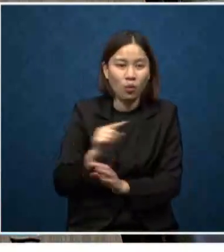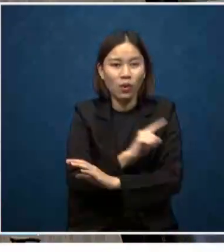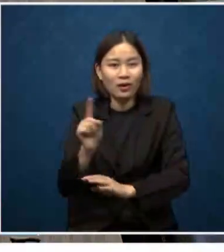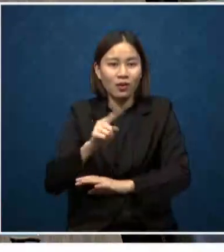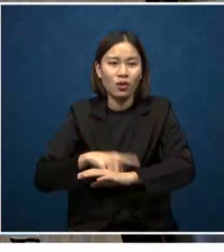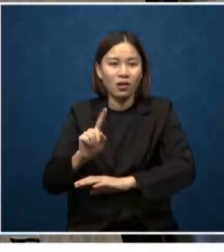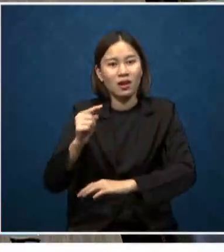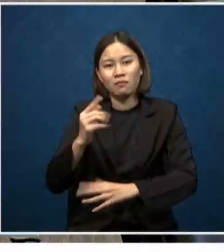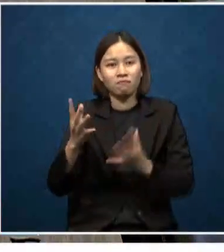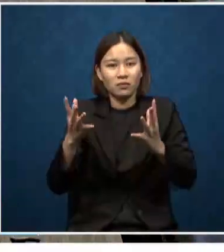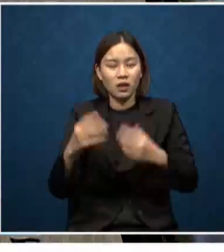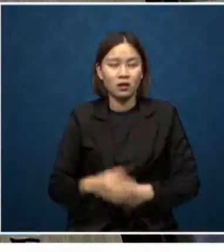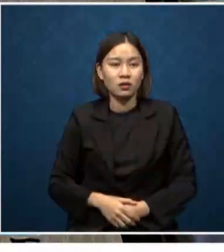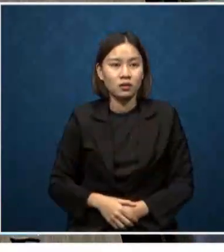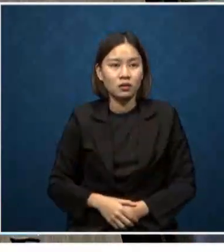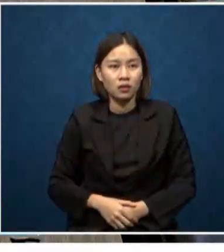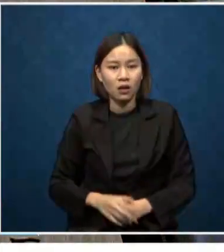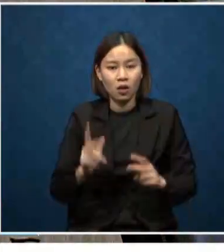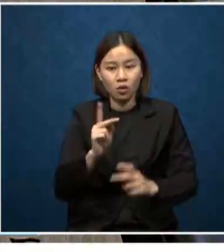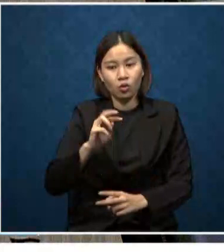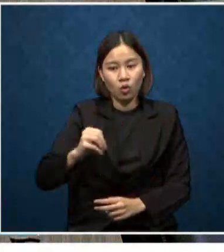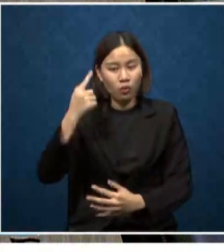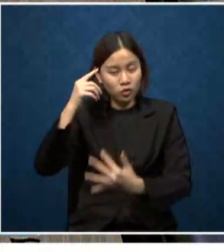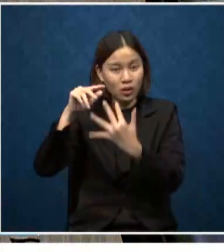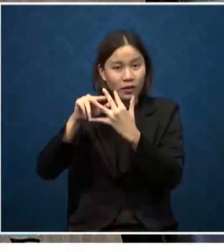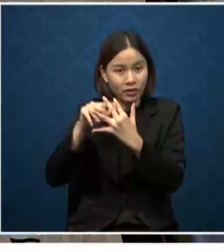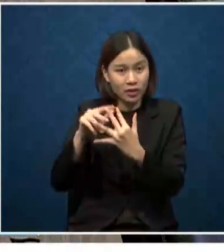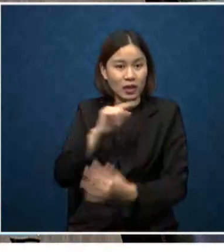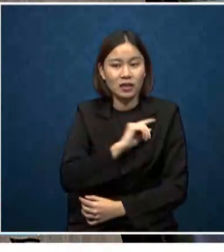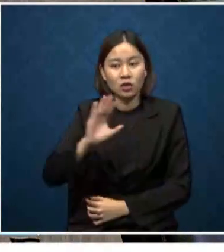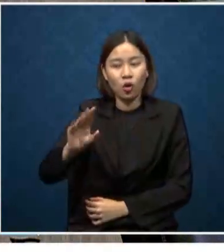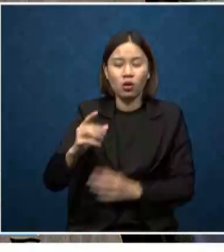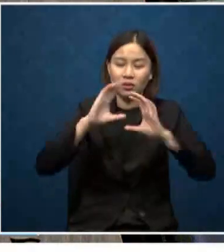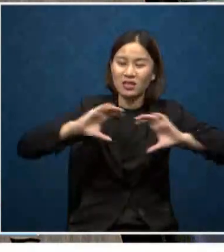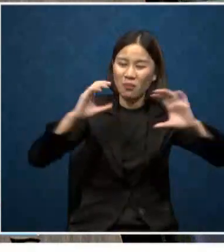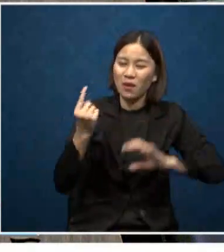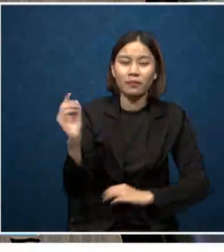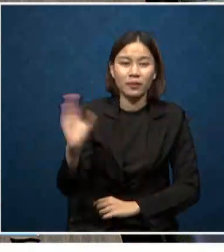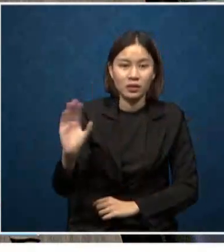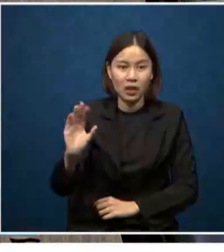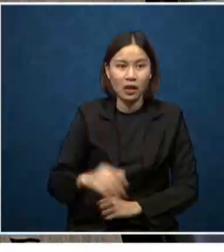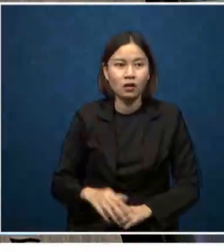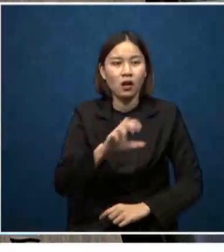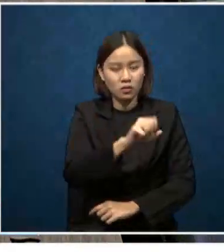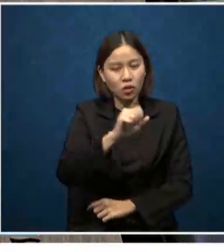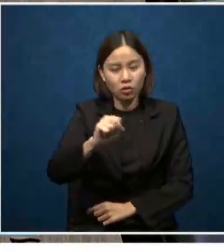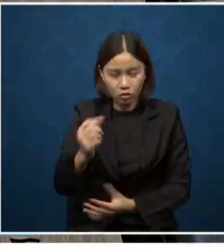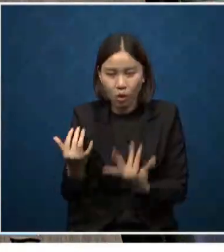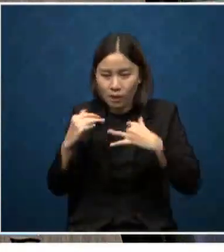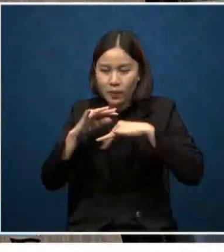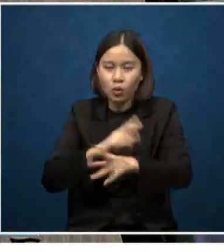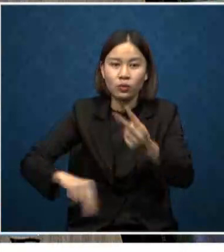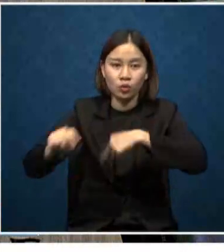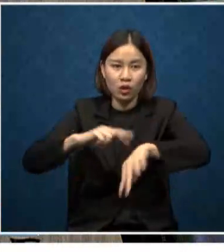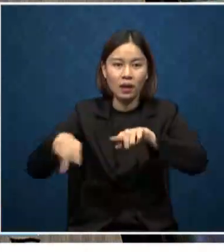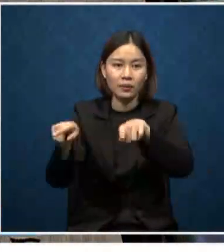อันนี้ไม่ใช่เป็นบทบัตหน้าที่ของกรมสุขภาพจิตอย่างเดียวไม่ใช่บทบาทของรัฐบาลอย่างเดียวสสสต้องเข้าไปช่วยดูแล